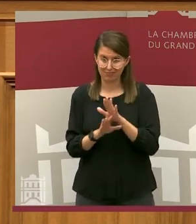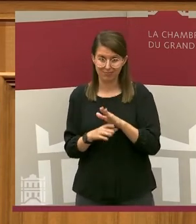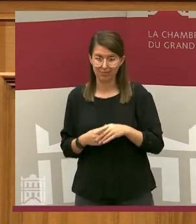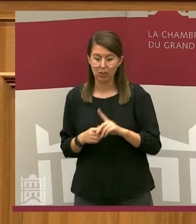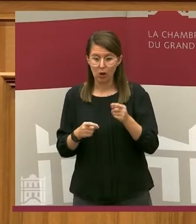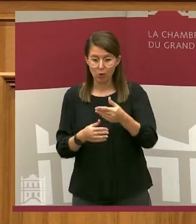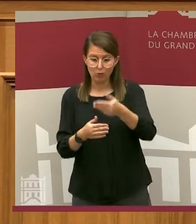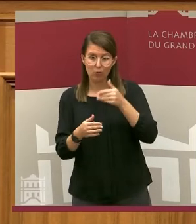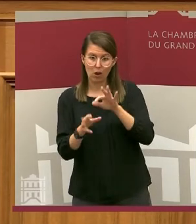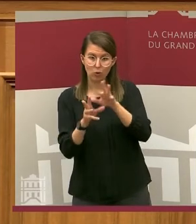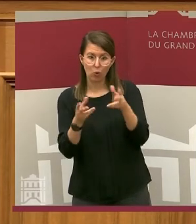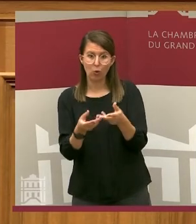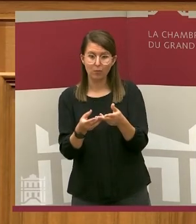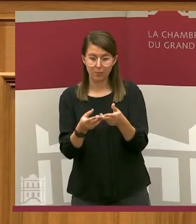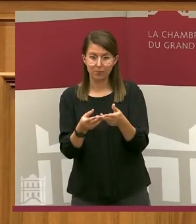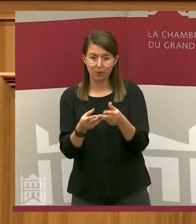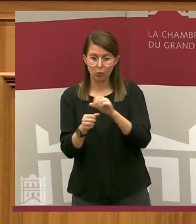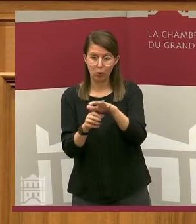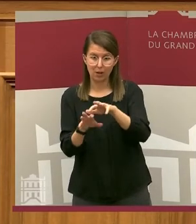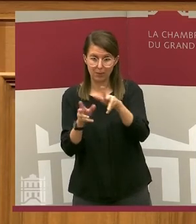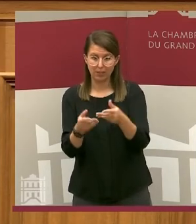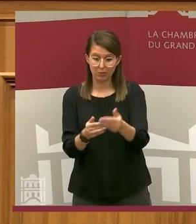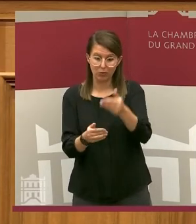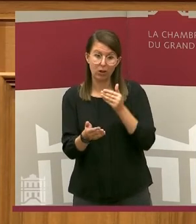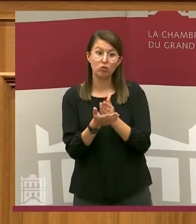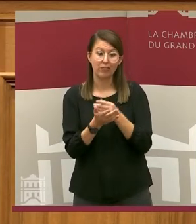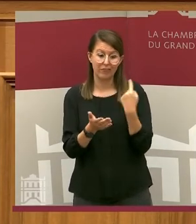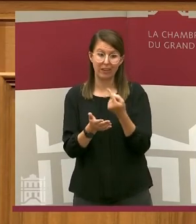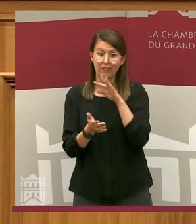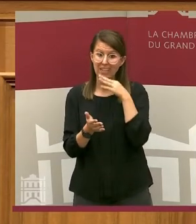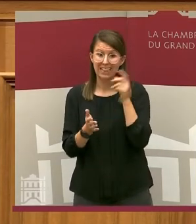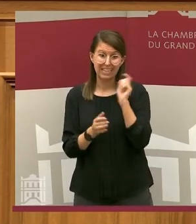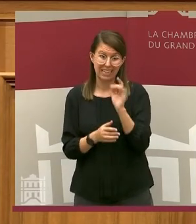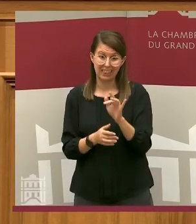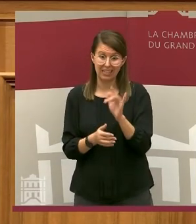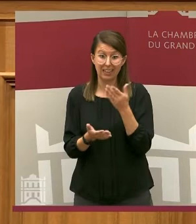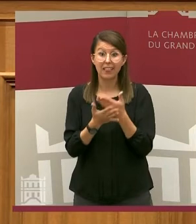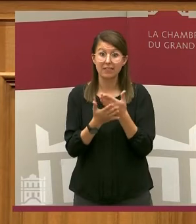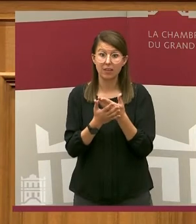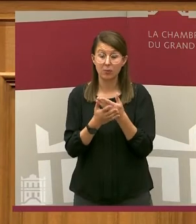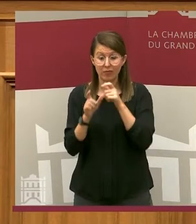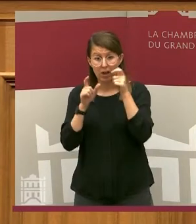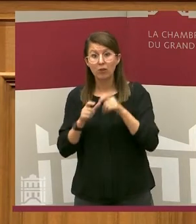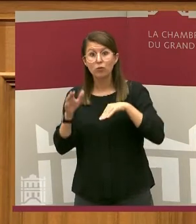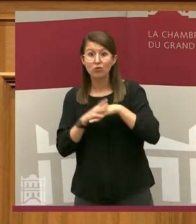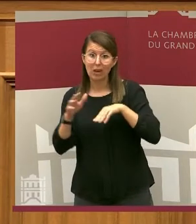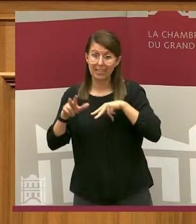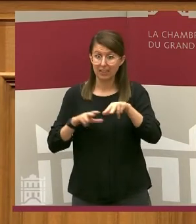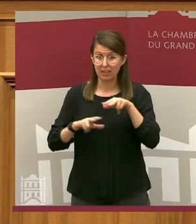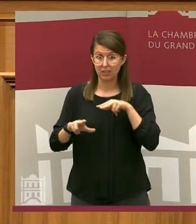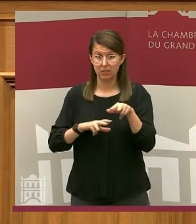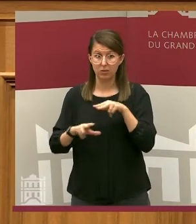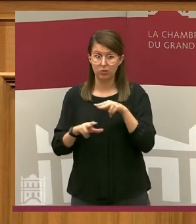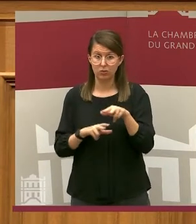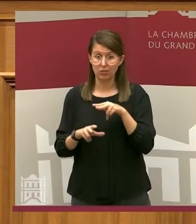Covid-Pandemie auch oft genug kritisiert. Auch heute so immer, eine verantwortungsvolle Regierung verzielt